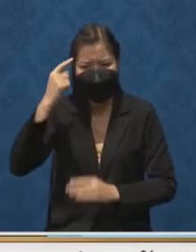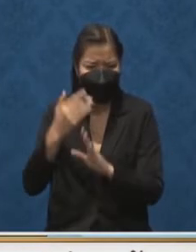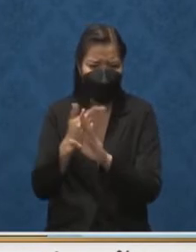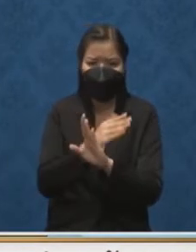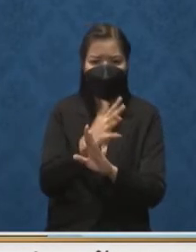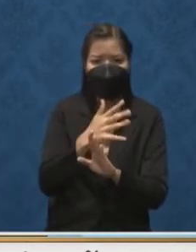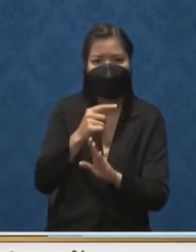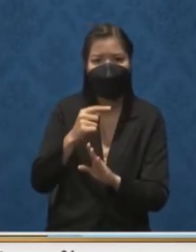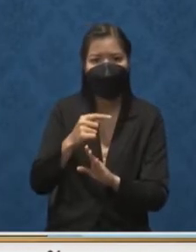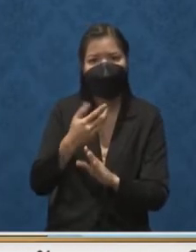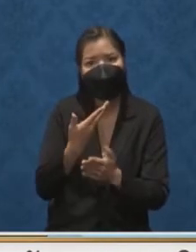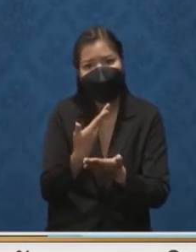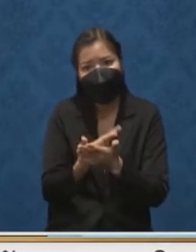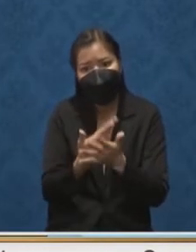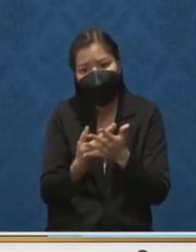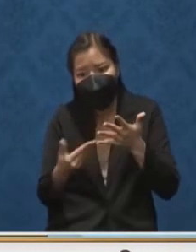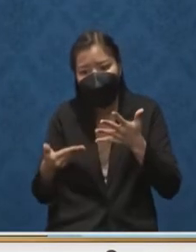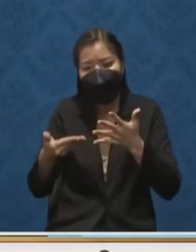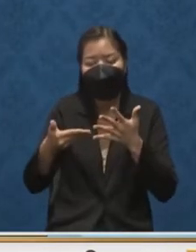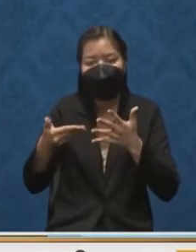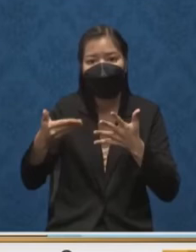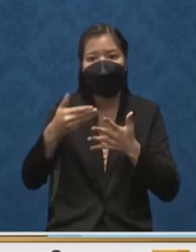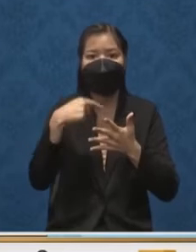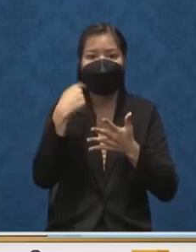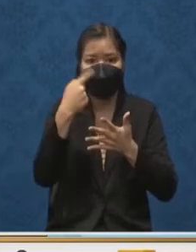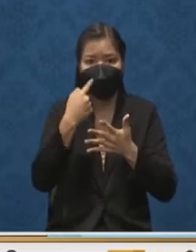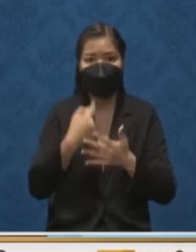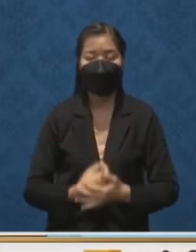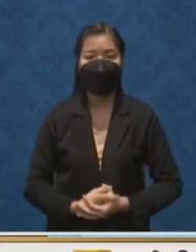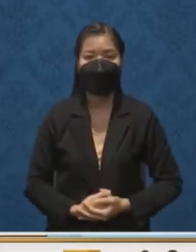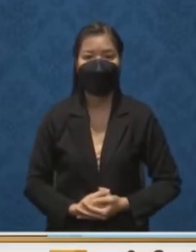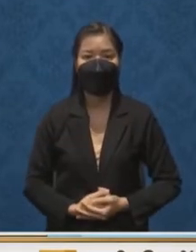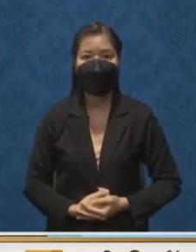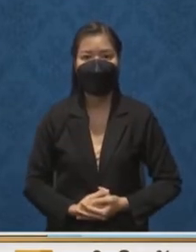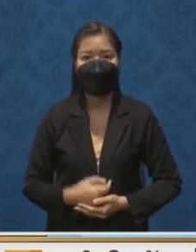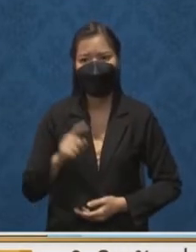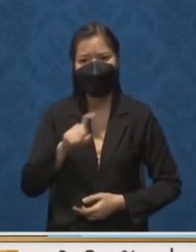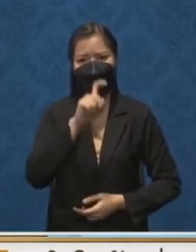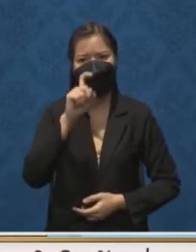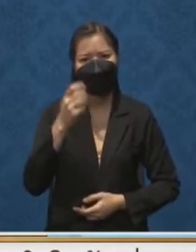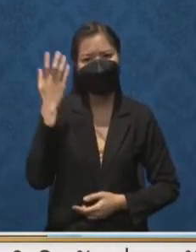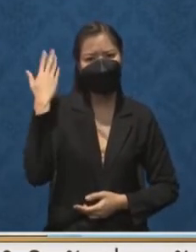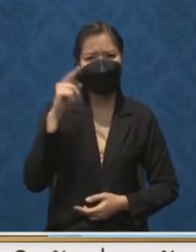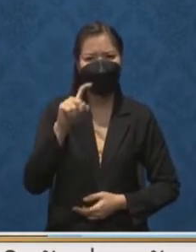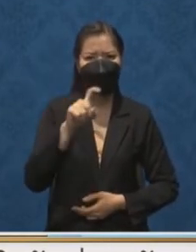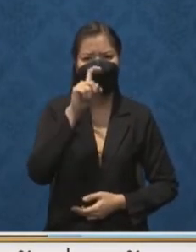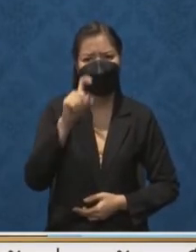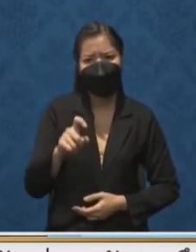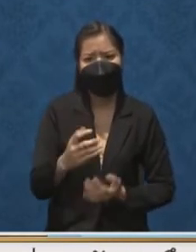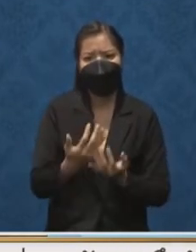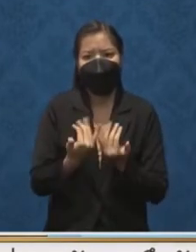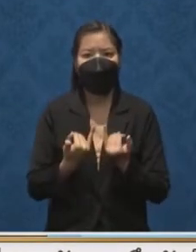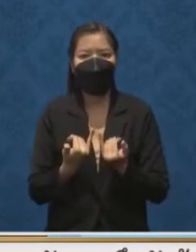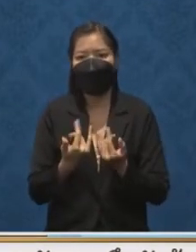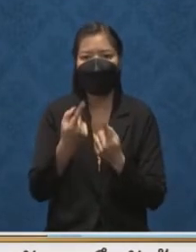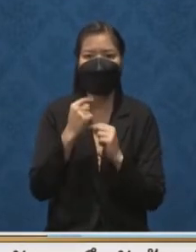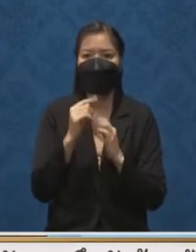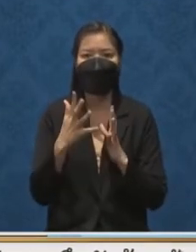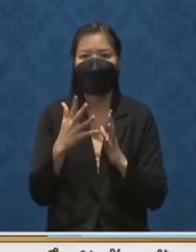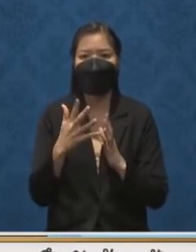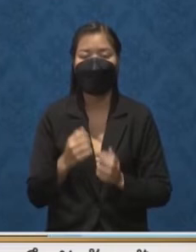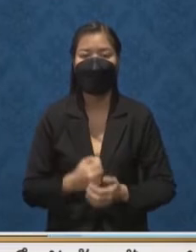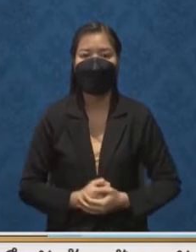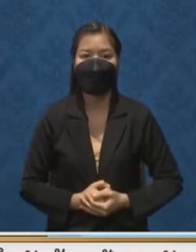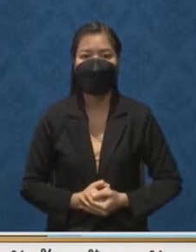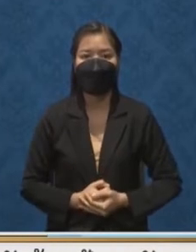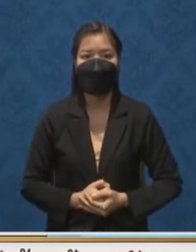ตรนี้ผมกมีปัญหาแล้วก็ตขำถามไ้ตแตข้าวที่แล้วนะครับจนถงวันนี้กยไม่ไดลทาทํอบก็คัมาเหือนเดิมอี